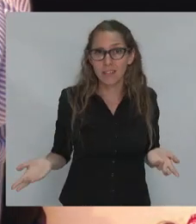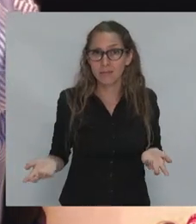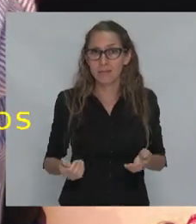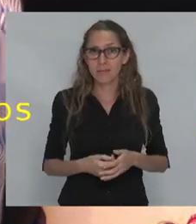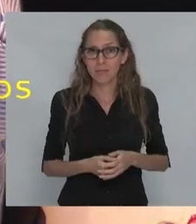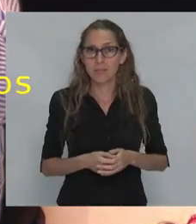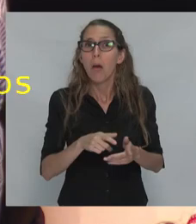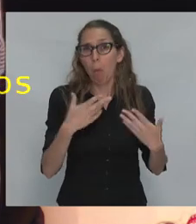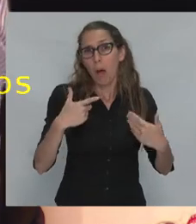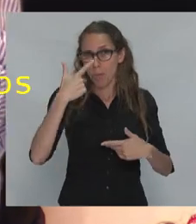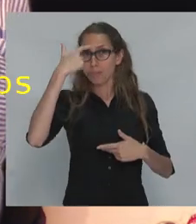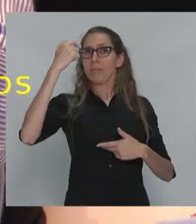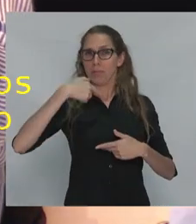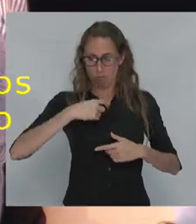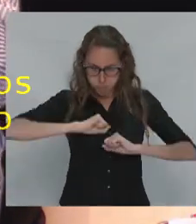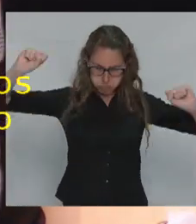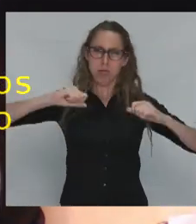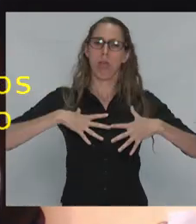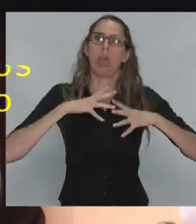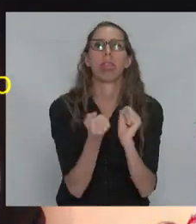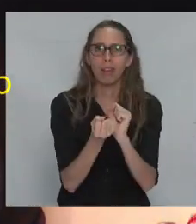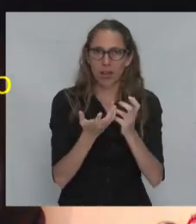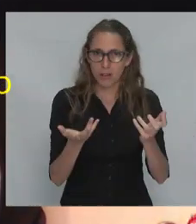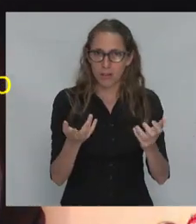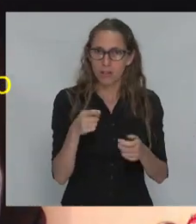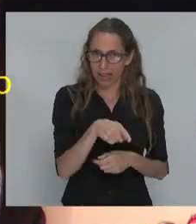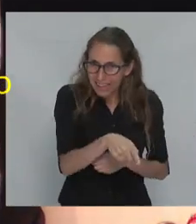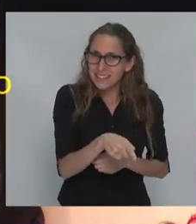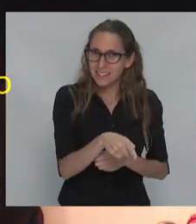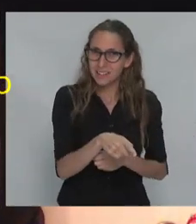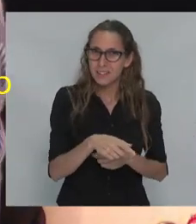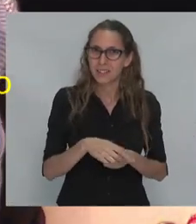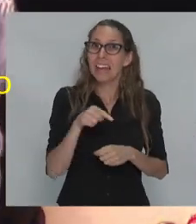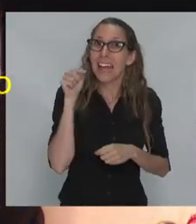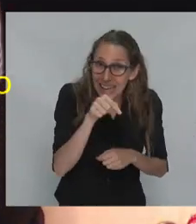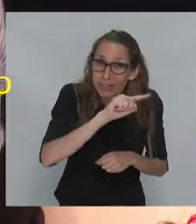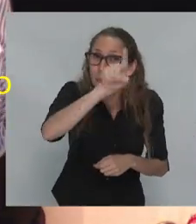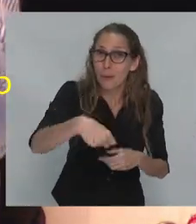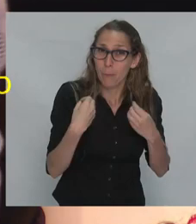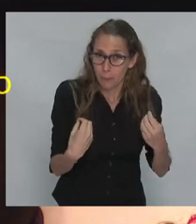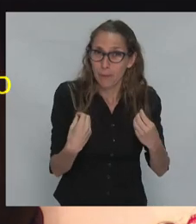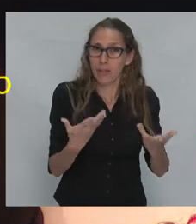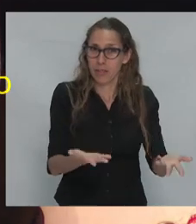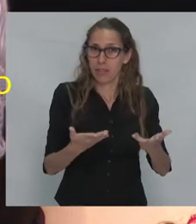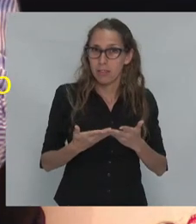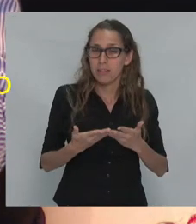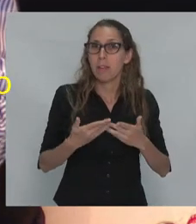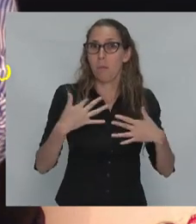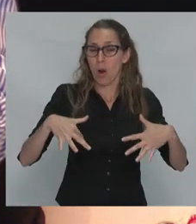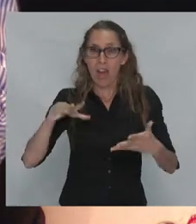Voilà les dégâts réels de l'occupation. Et ces dégâts, vous ne les verrez pas sur les images, ni à la télé, ni dans le